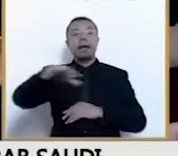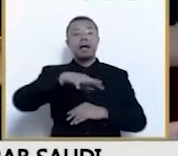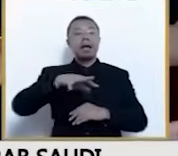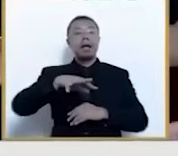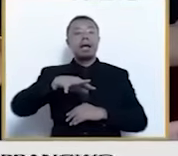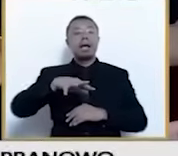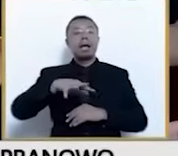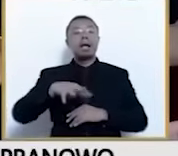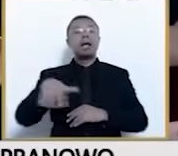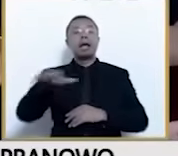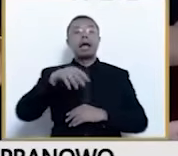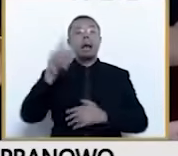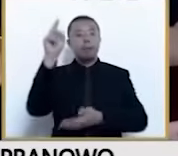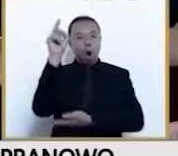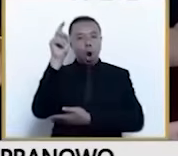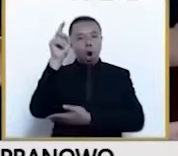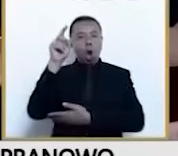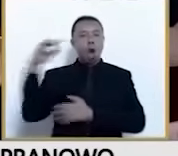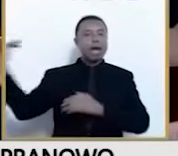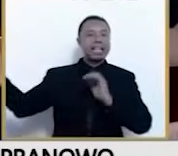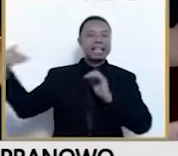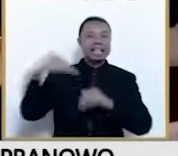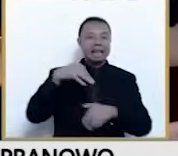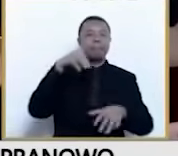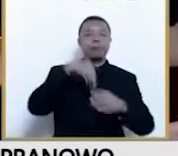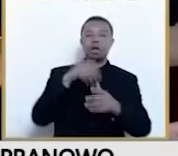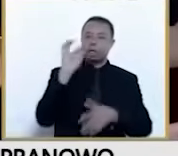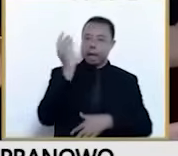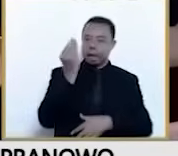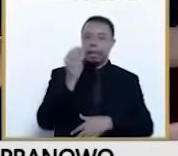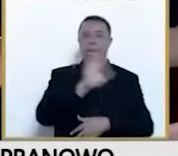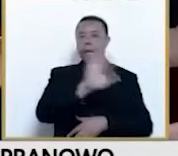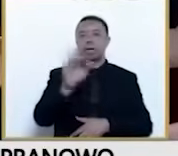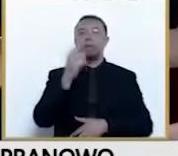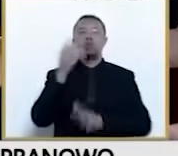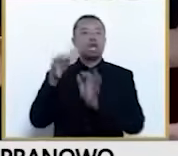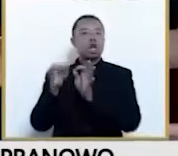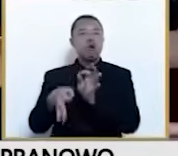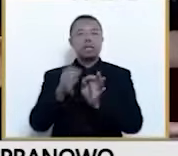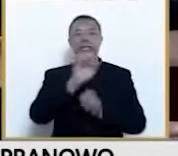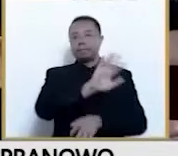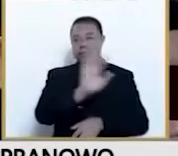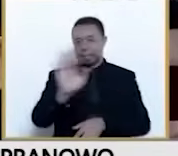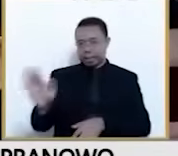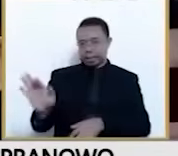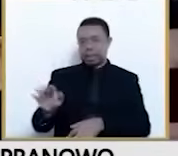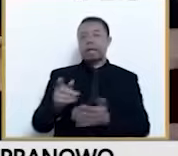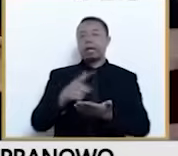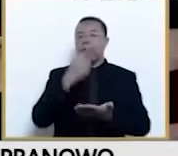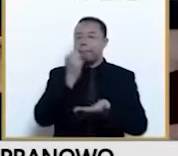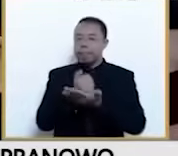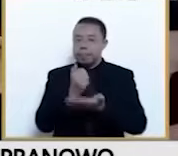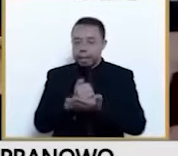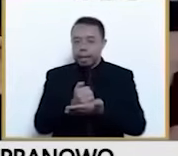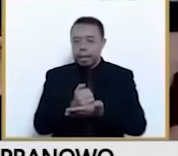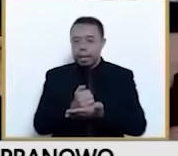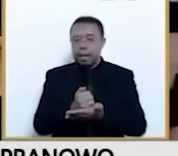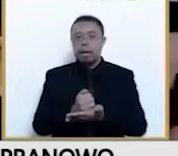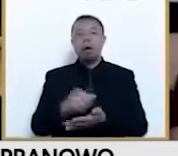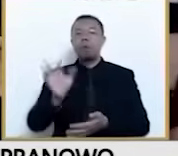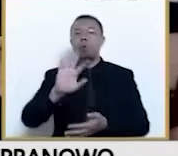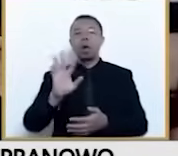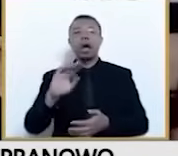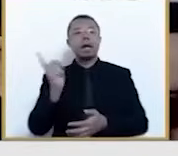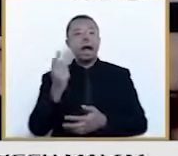khususnya daerah Bogor ya. Masing-masing memiliki solusinya ya. Dan yang lebih penting memang